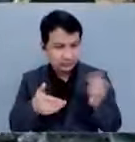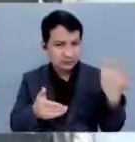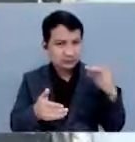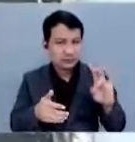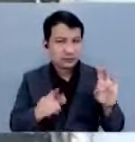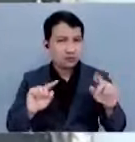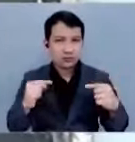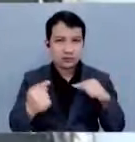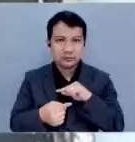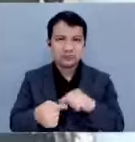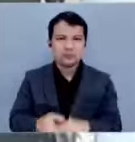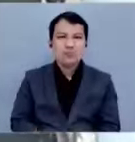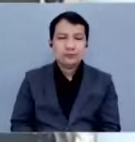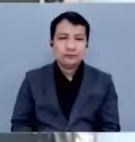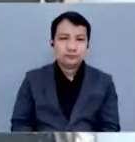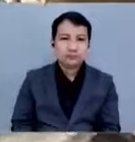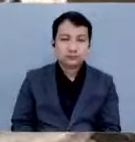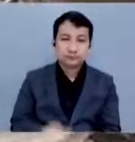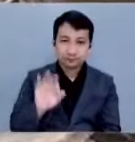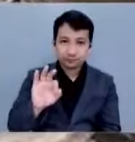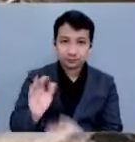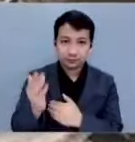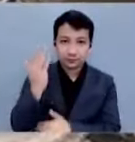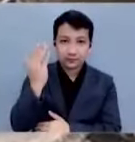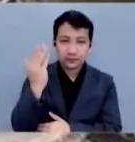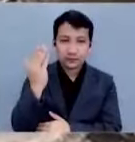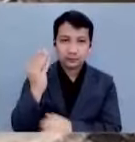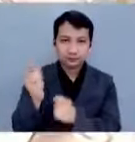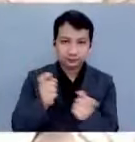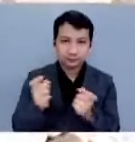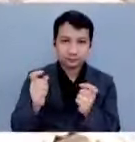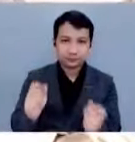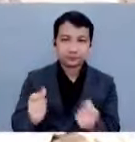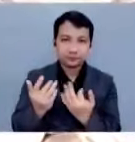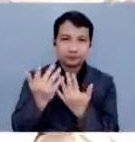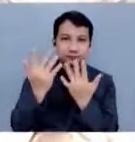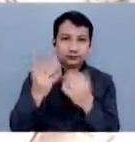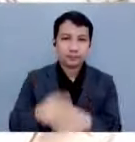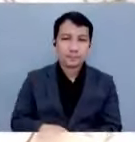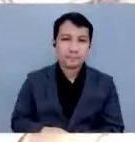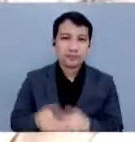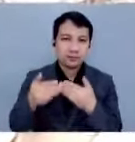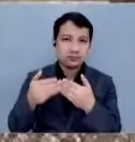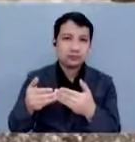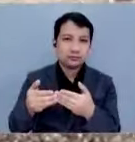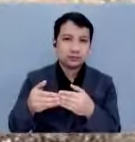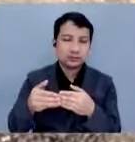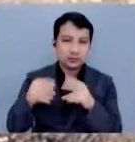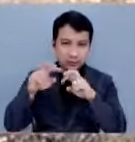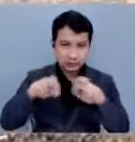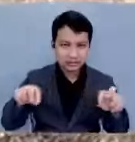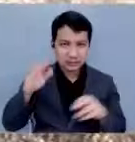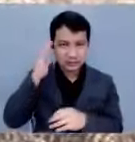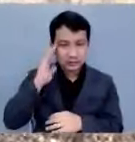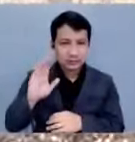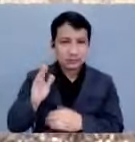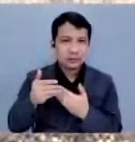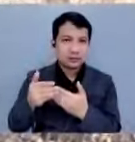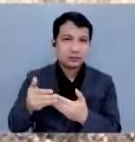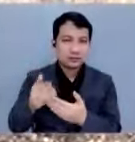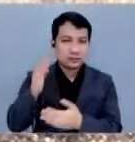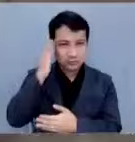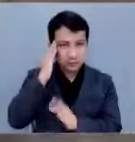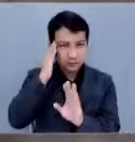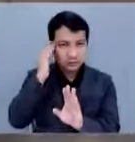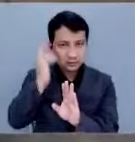apoy. Mag-alas 9 ng umaga, under control na ang naturang sunog pero patuloy pa itong inaapula. Patuloy namang inaalam ang sanhi